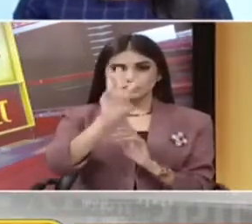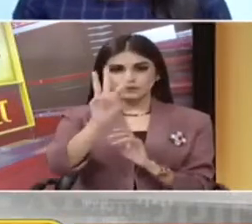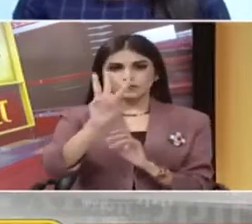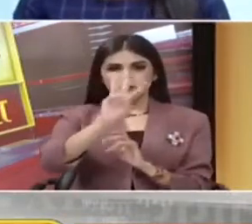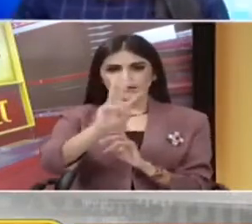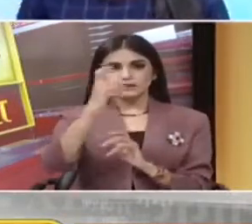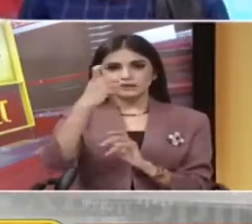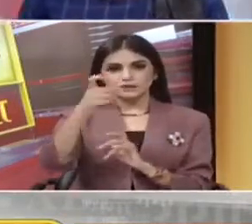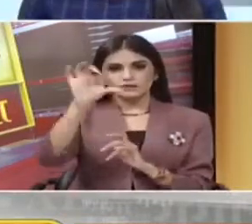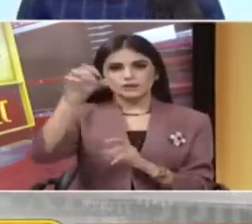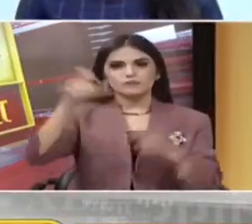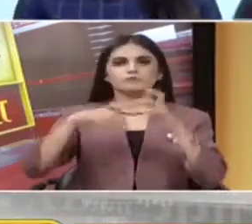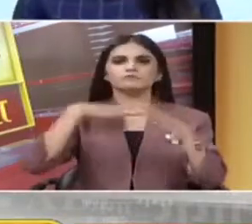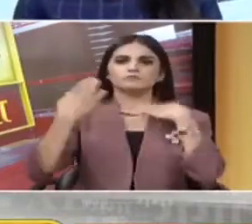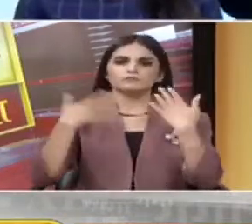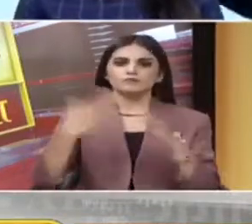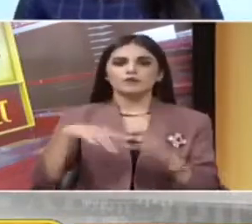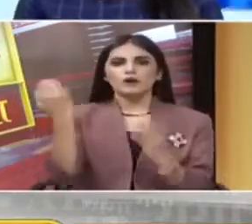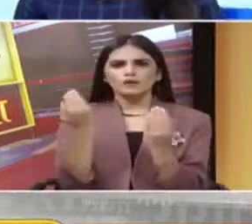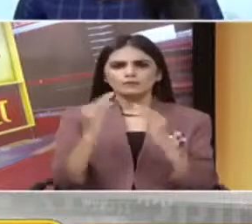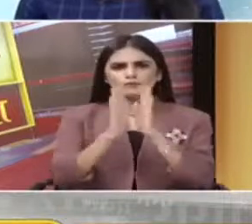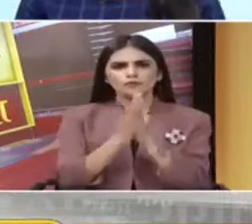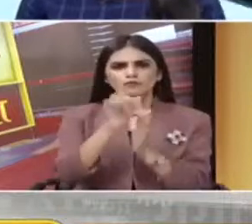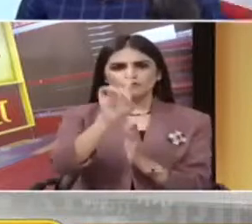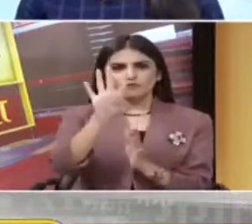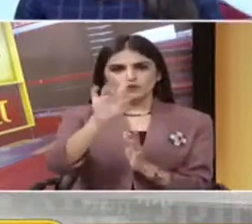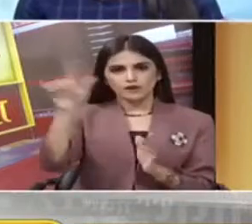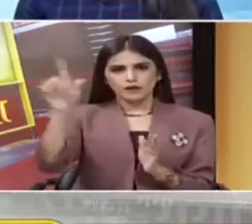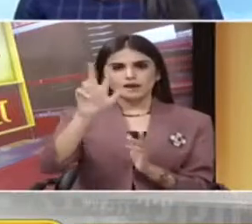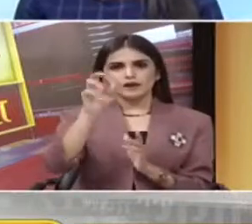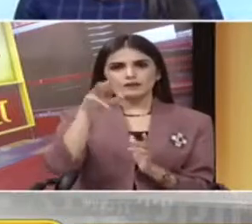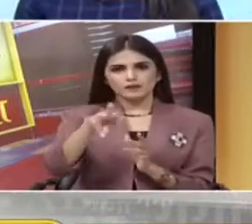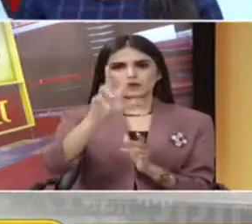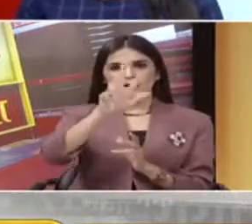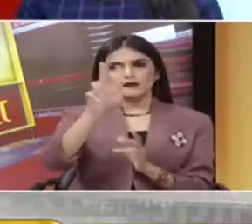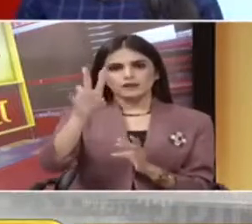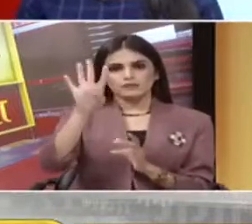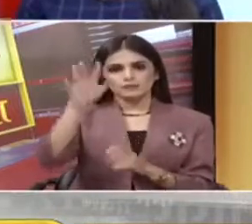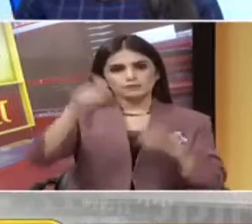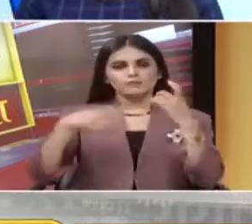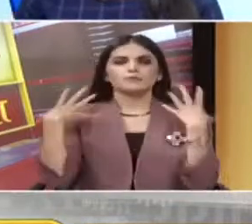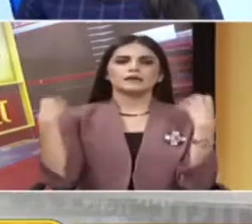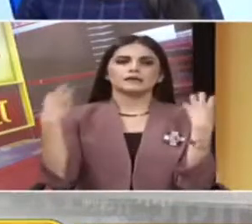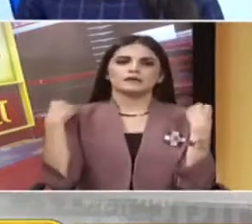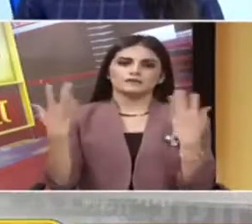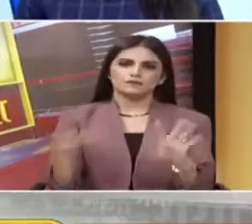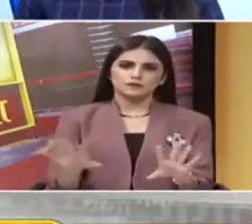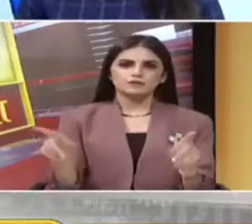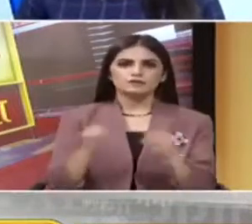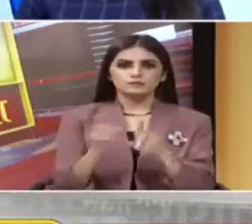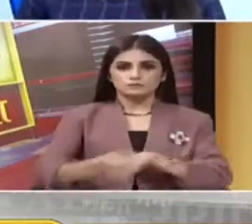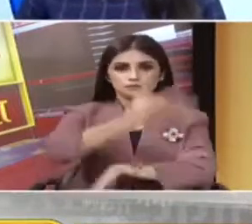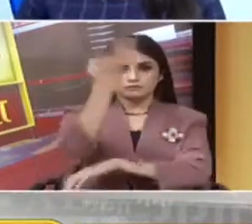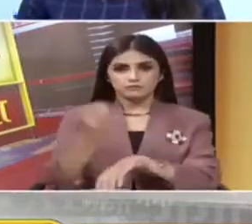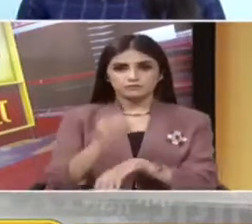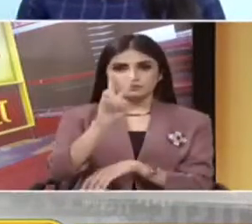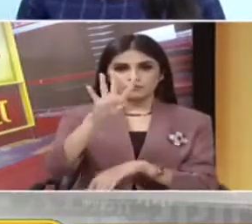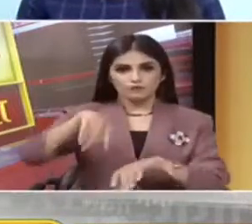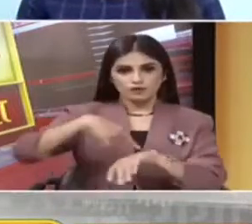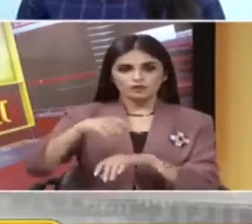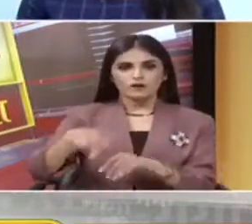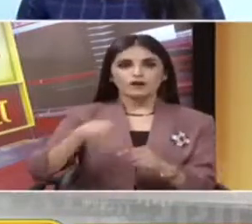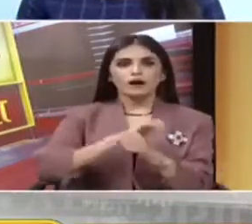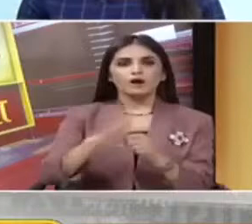379 लोगों की मौत हो चुकी है जबकि चौथा रात 80 हजार आठ सौ चौरासी रोग ठीक भी हुए हैं पिछले चौबीस